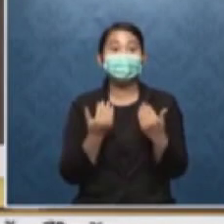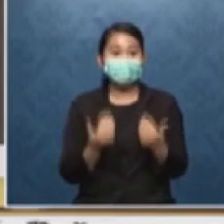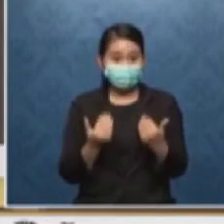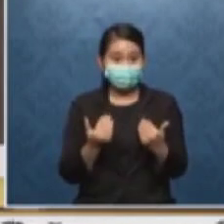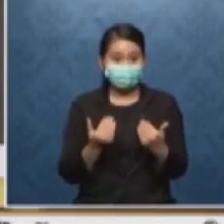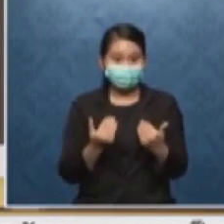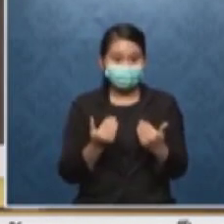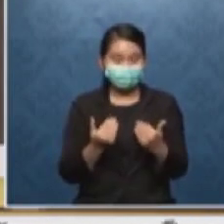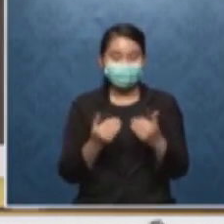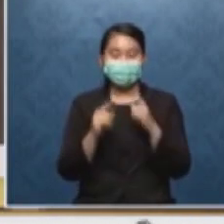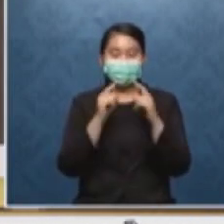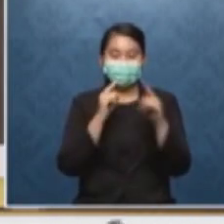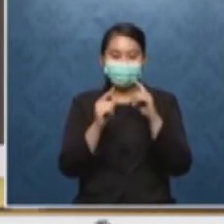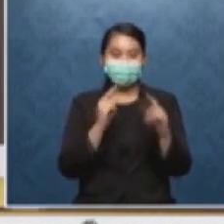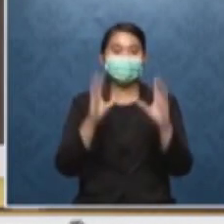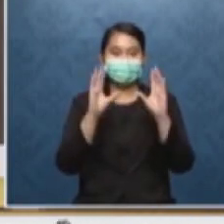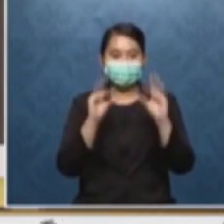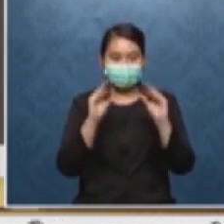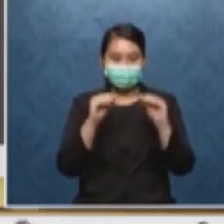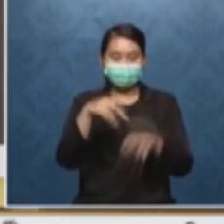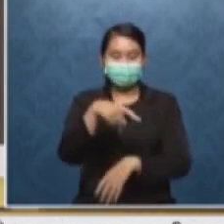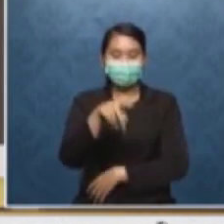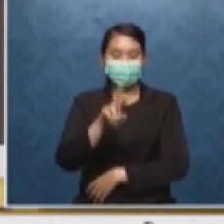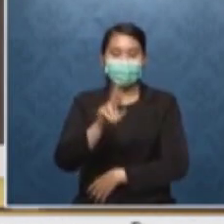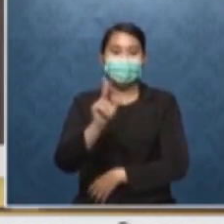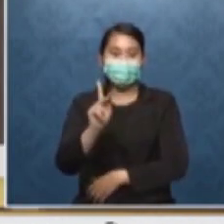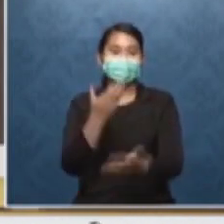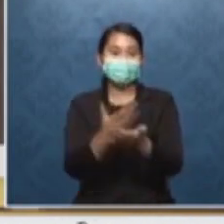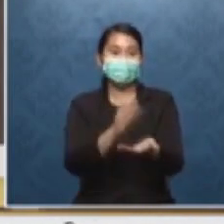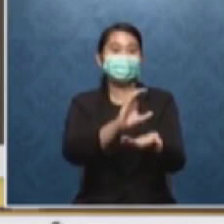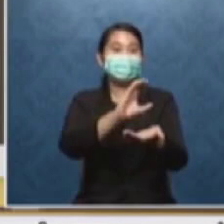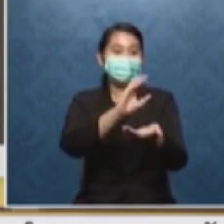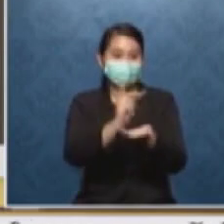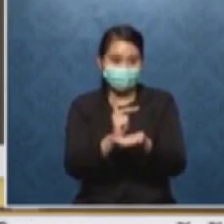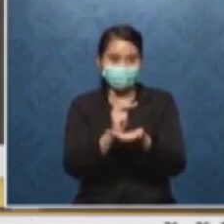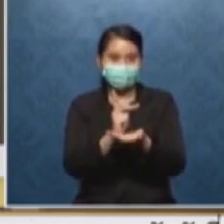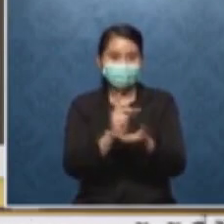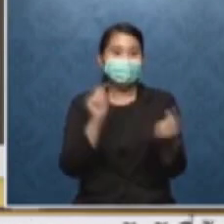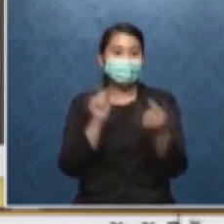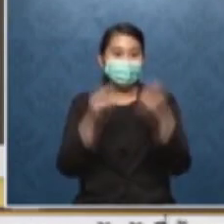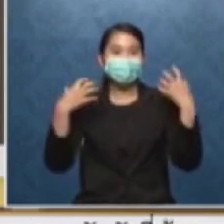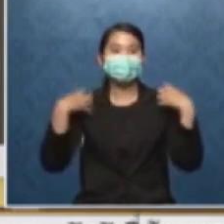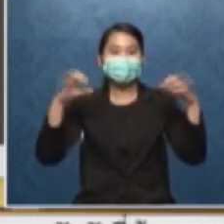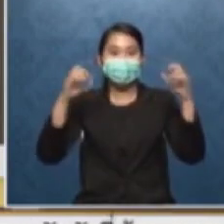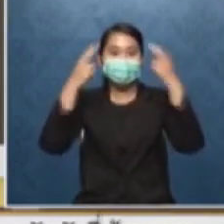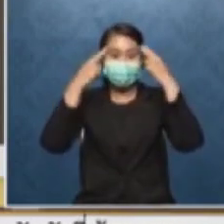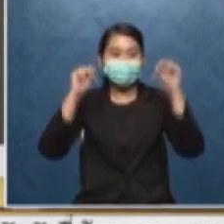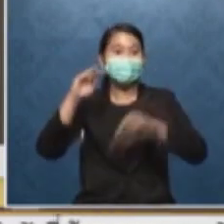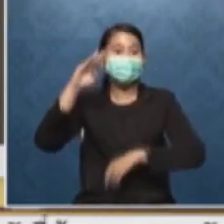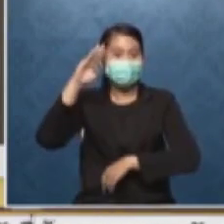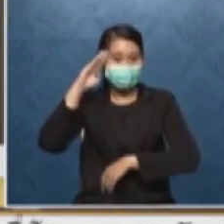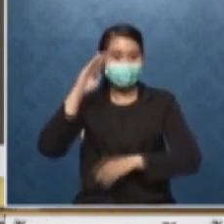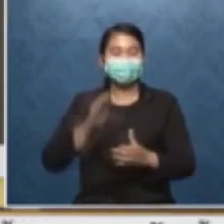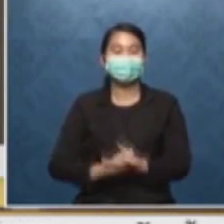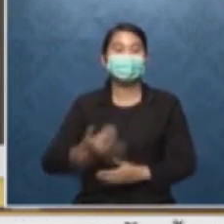ต้องมาอภิปรายพรกเงินกู้ภายใต้รัฐบาลพลเอกประยุทธ์จันทร์โอชาซึ่งที่ผ่าน